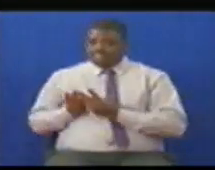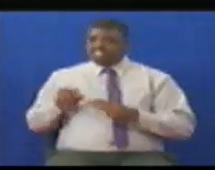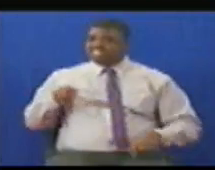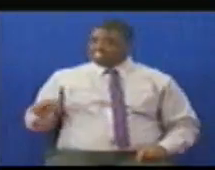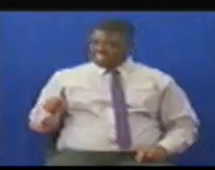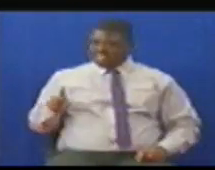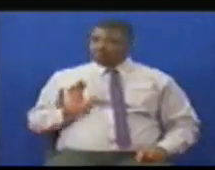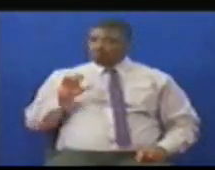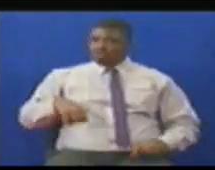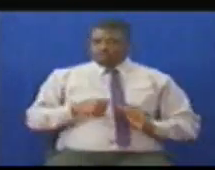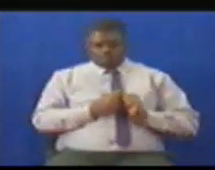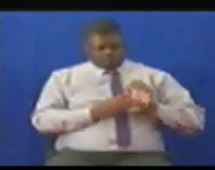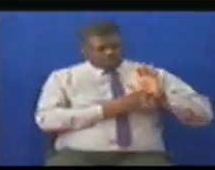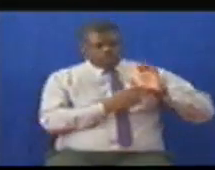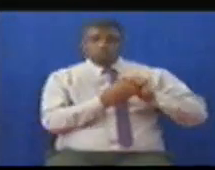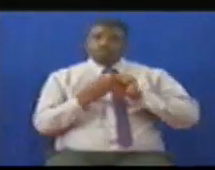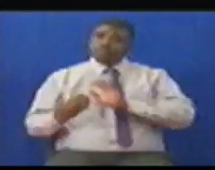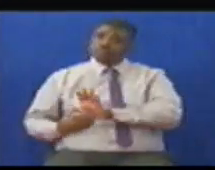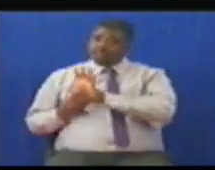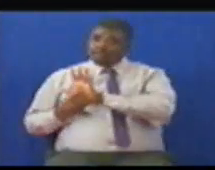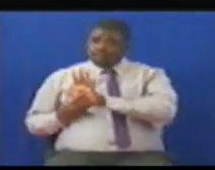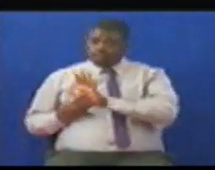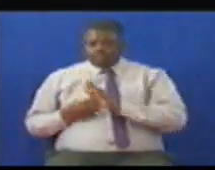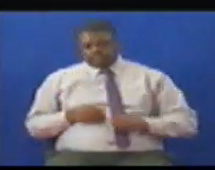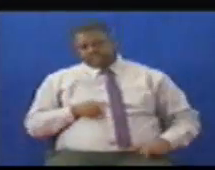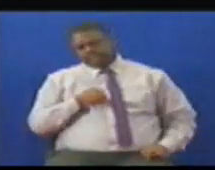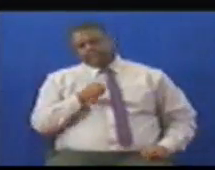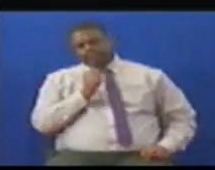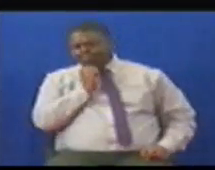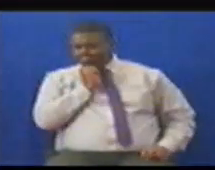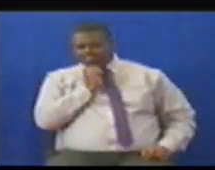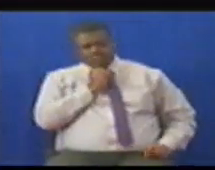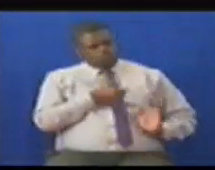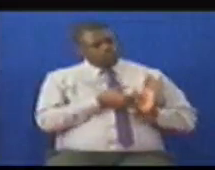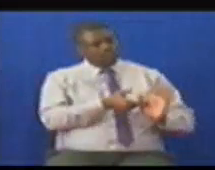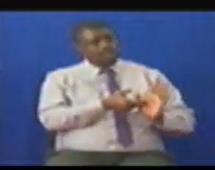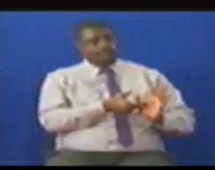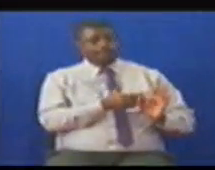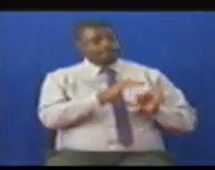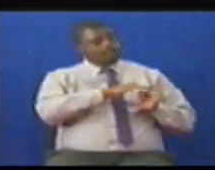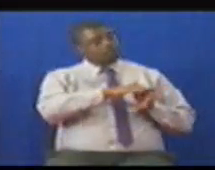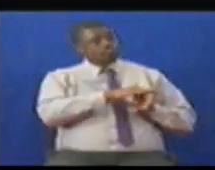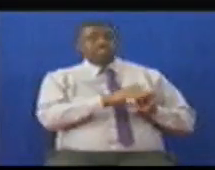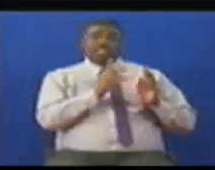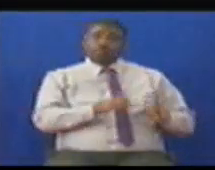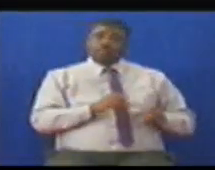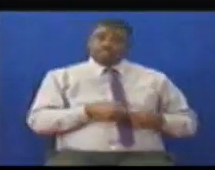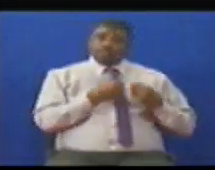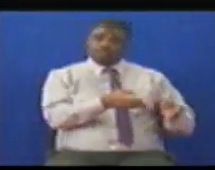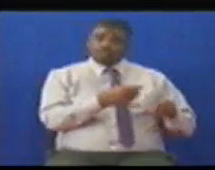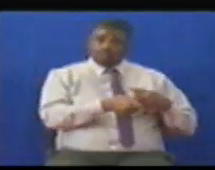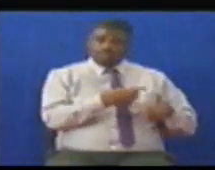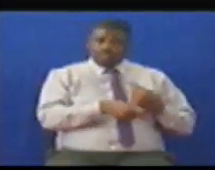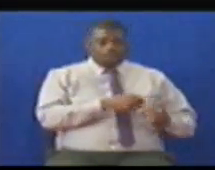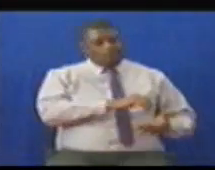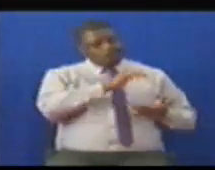fedha 2019. Hali hiyo imeonyesha kuwa kiasi cha fedha za matumizi ya kawaida kinachotolewa na hazina kimeendelea kuwa